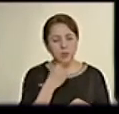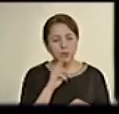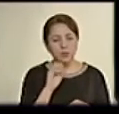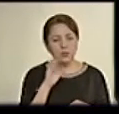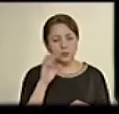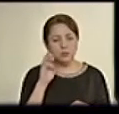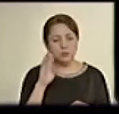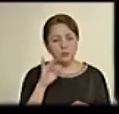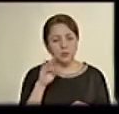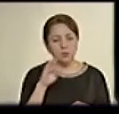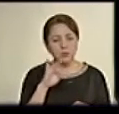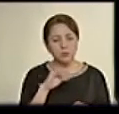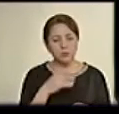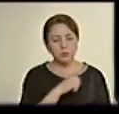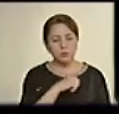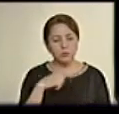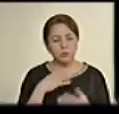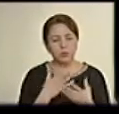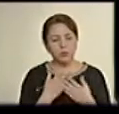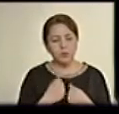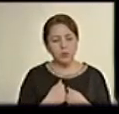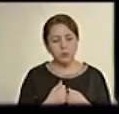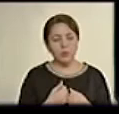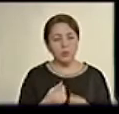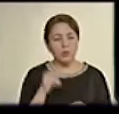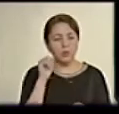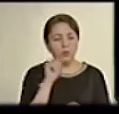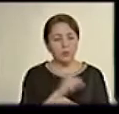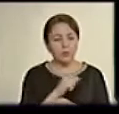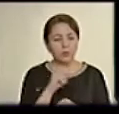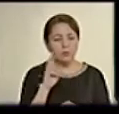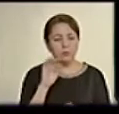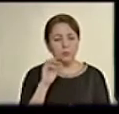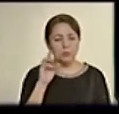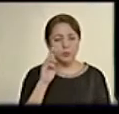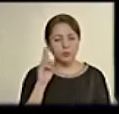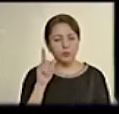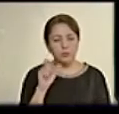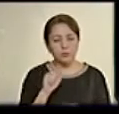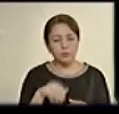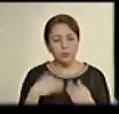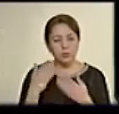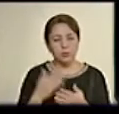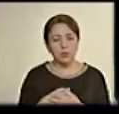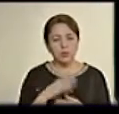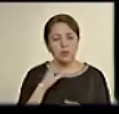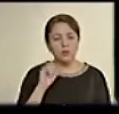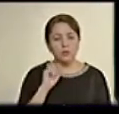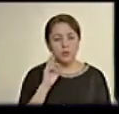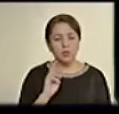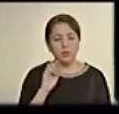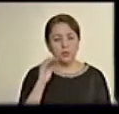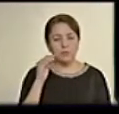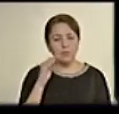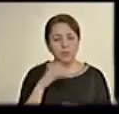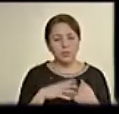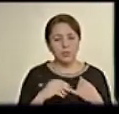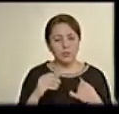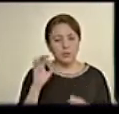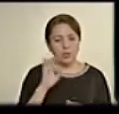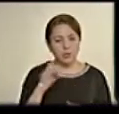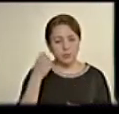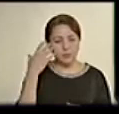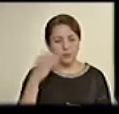qismini esa bochqaga, ya'ni xazinaga to'latib turgan. Vaqf yerlari haqida ham sizda bilim bor aziz o'quvchilar, bular